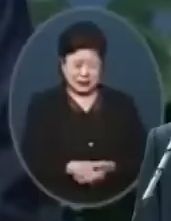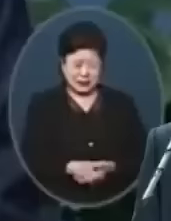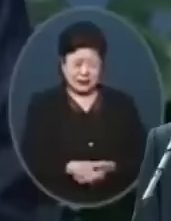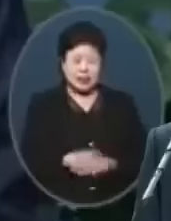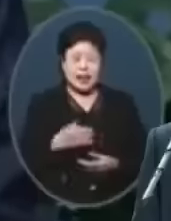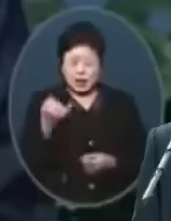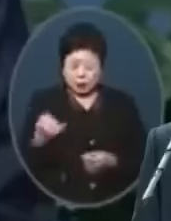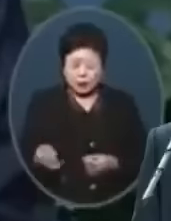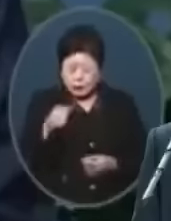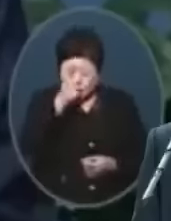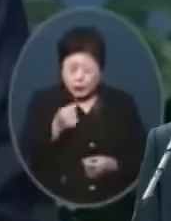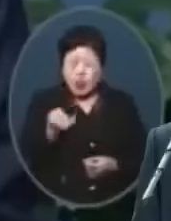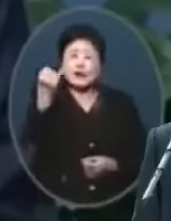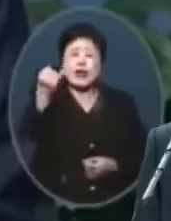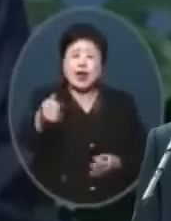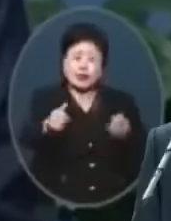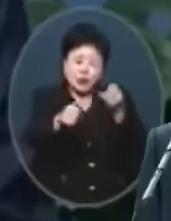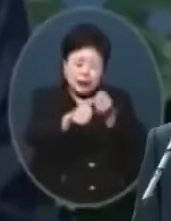초죽음이 되었습니다.